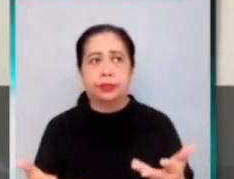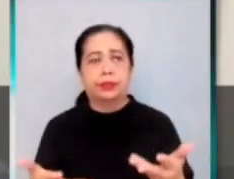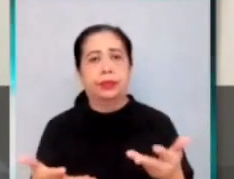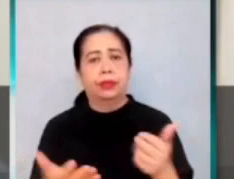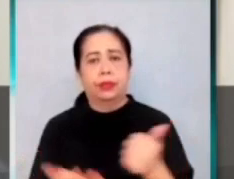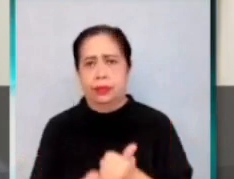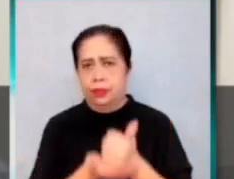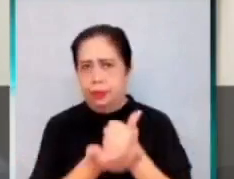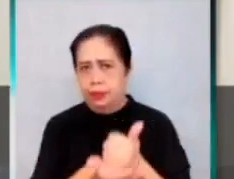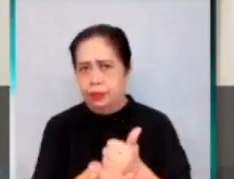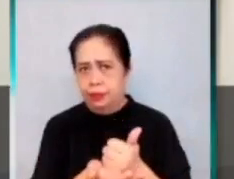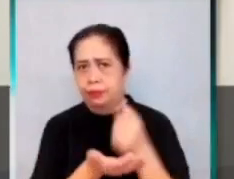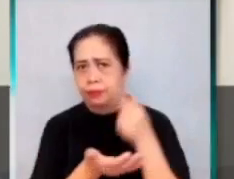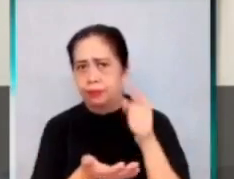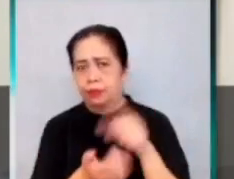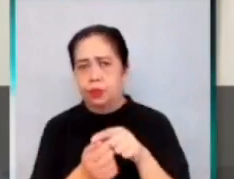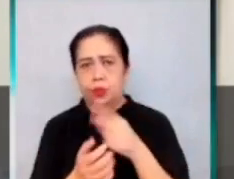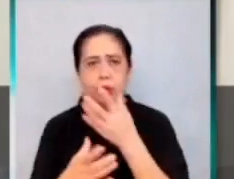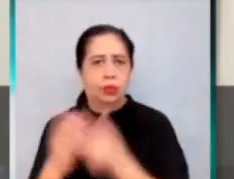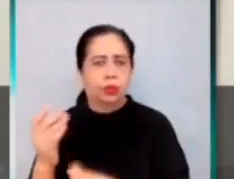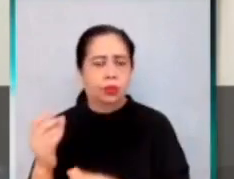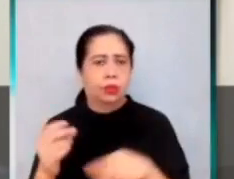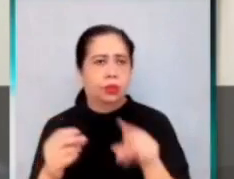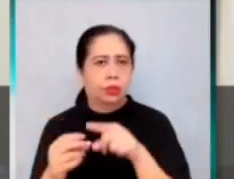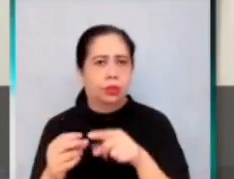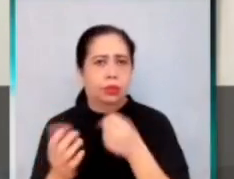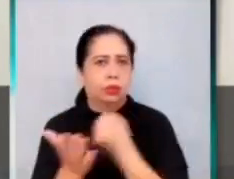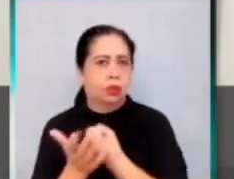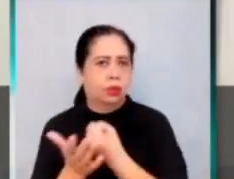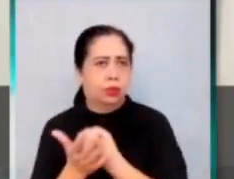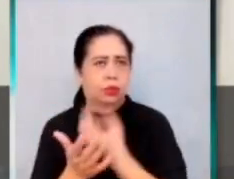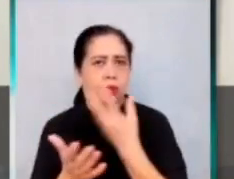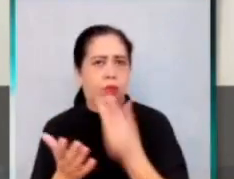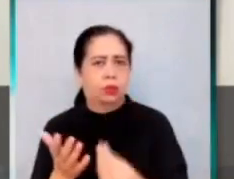sa mga mawawala ng sweldo,